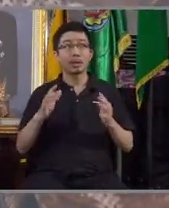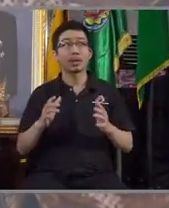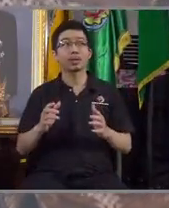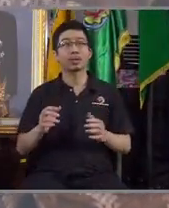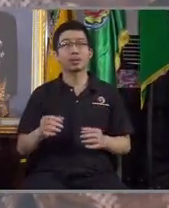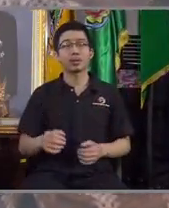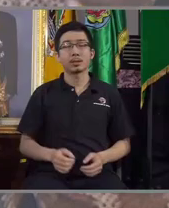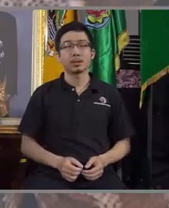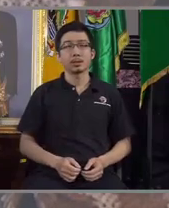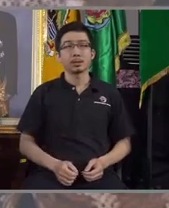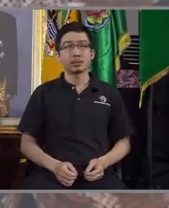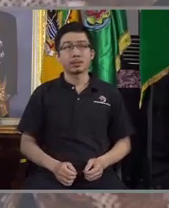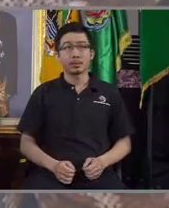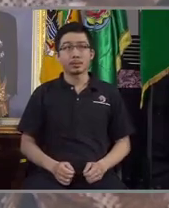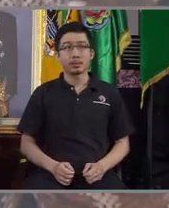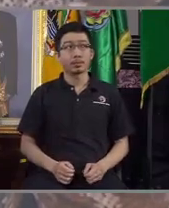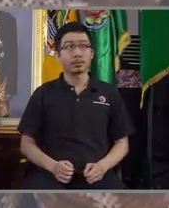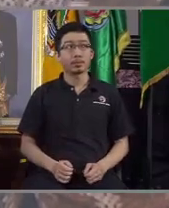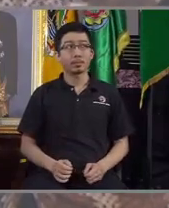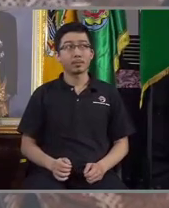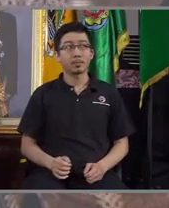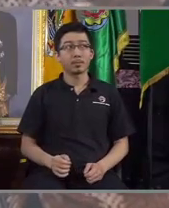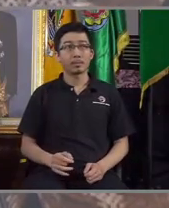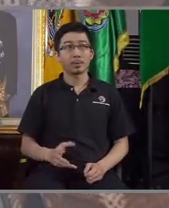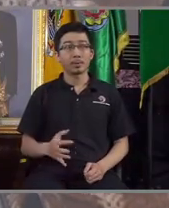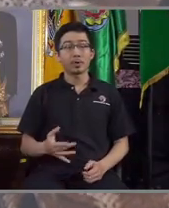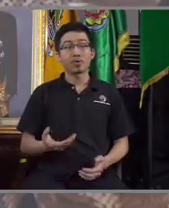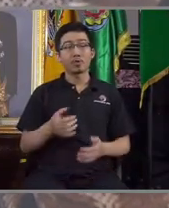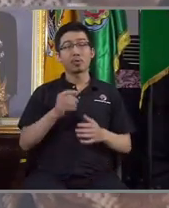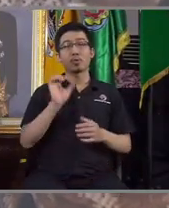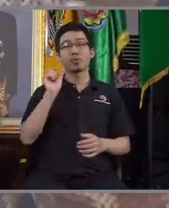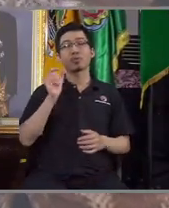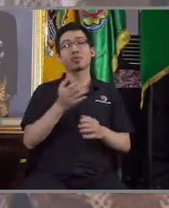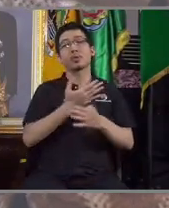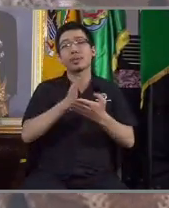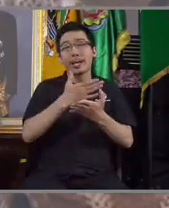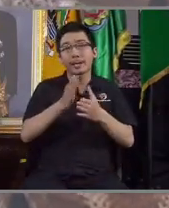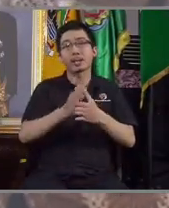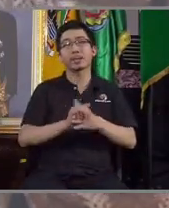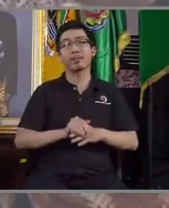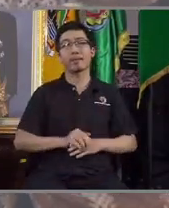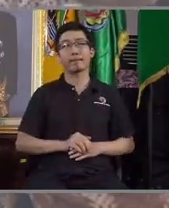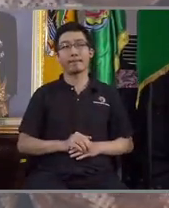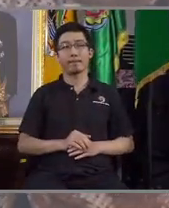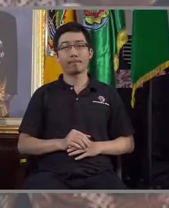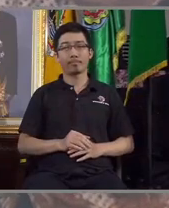dilaksanakan ya, agar bisa menjadi tempat sharing begitu di sini, yang